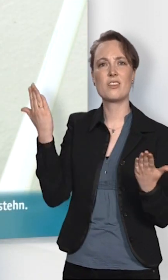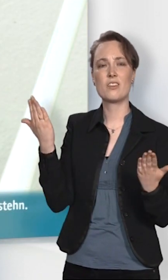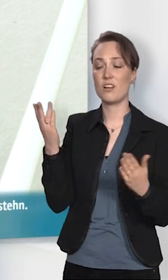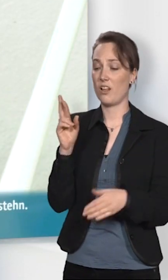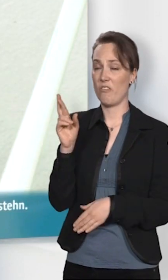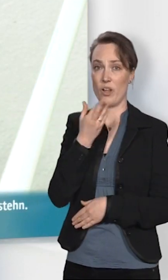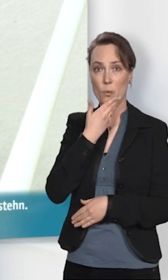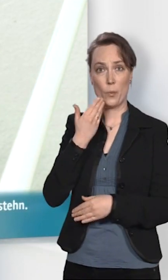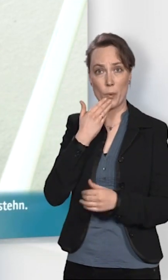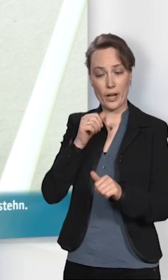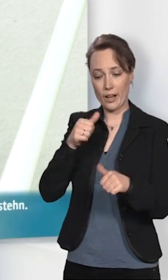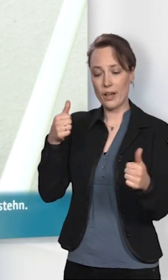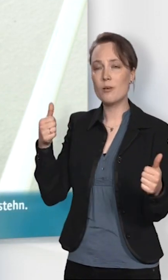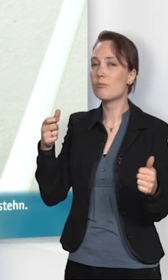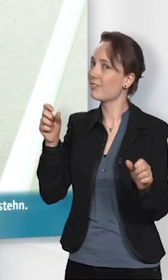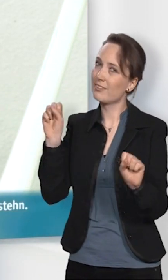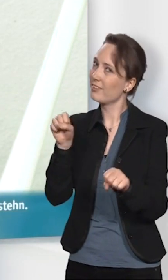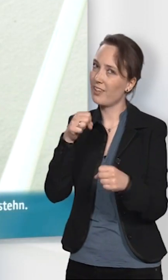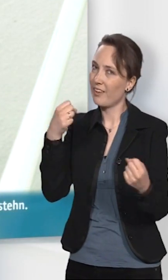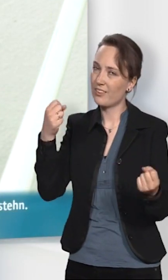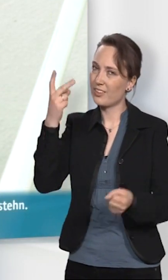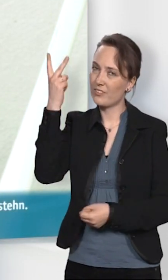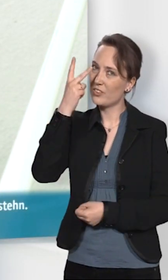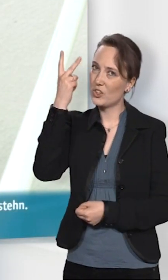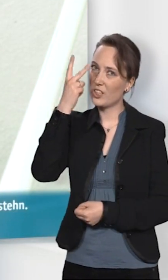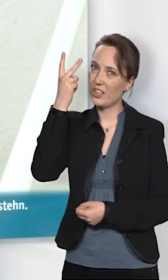Wer es nicht erlebt, wird es niemals